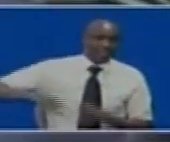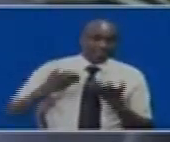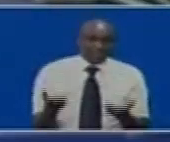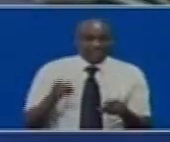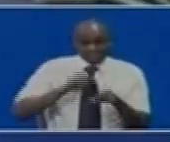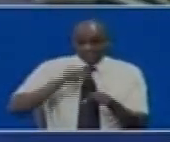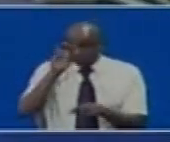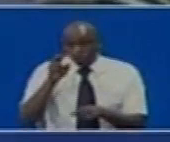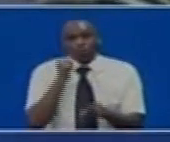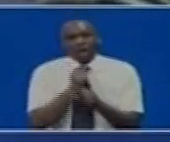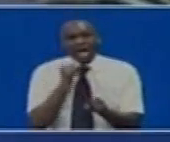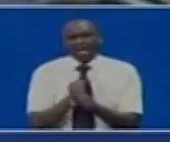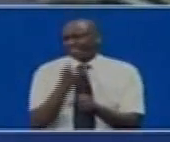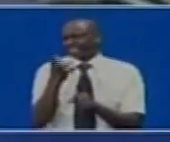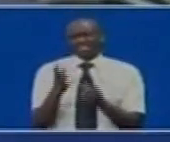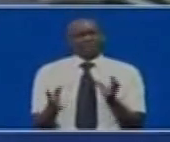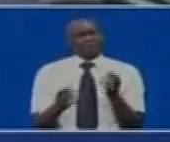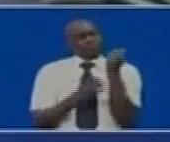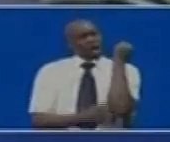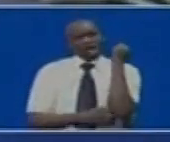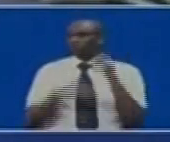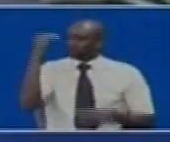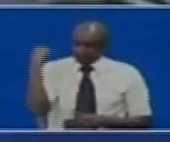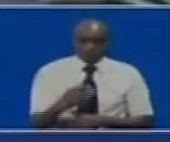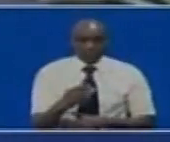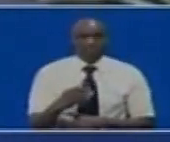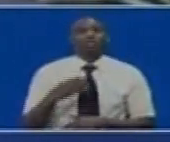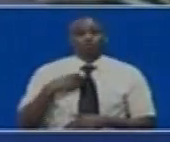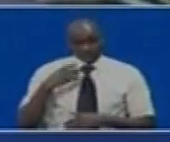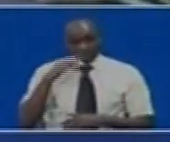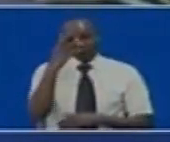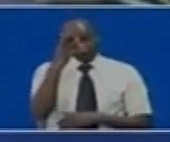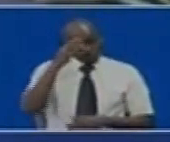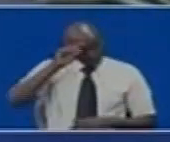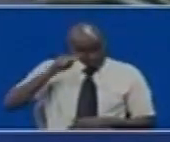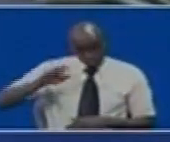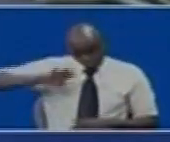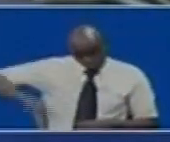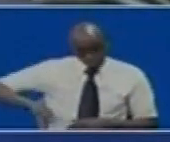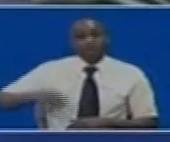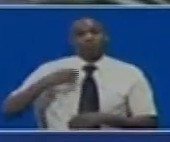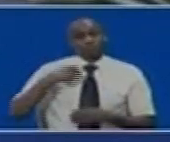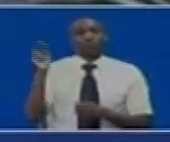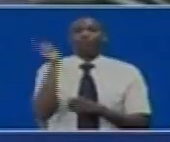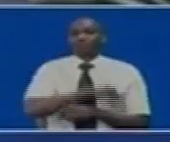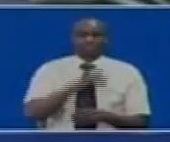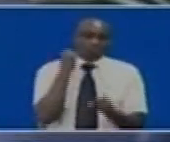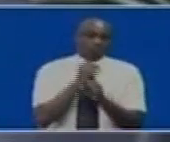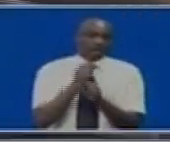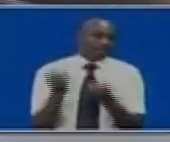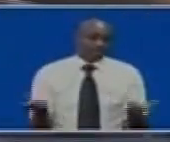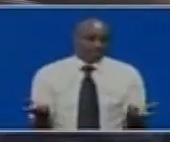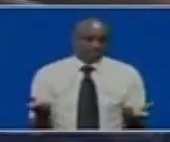we realized the work was short, this work was terminated. So we have 4 million that was remaining that should be able to finish the remainder of the